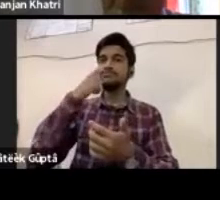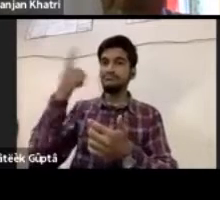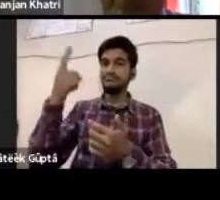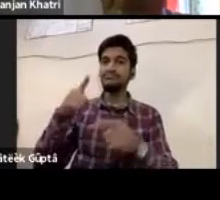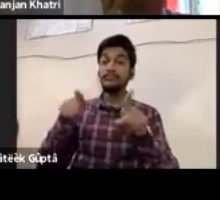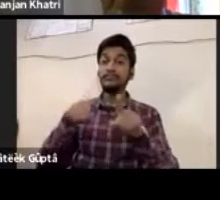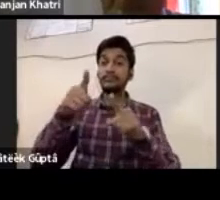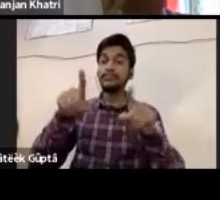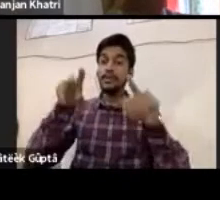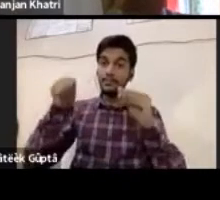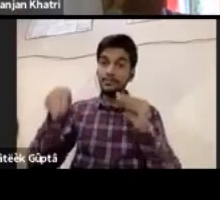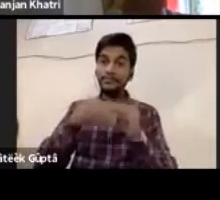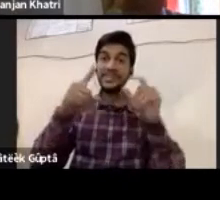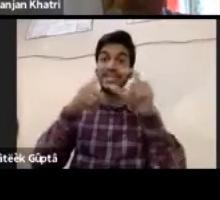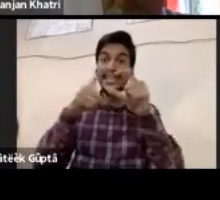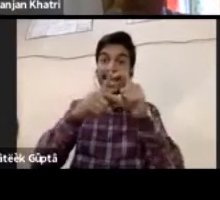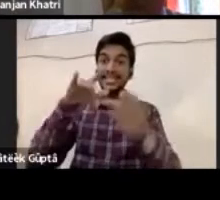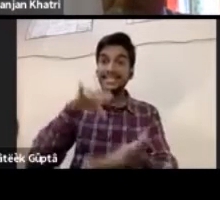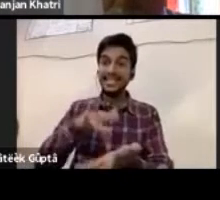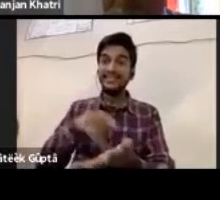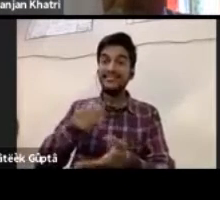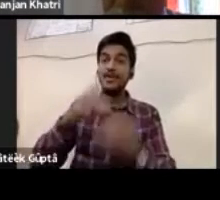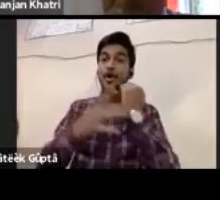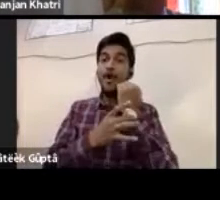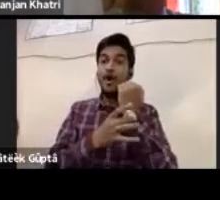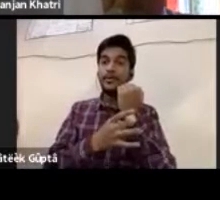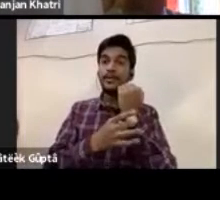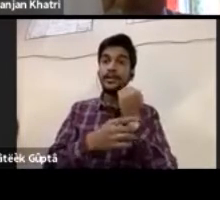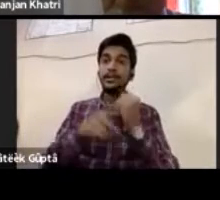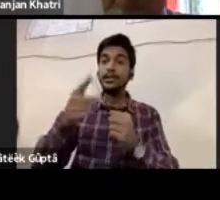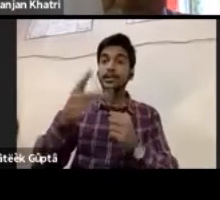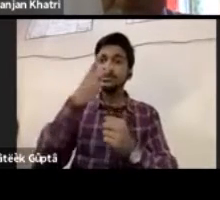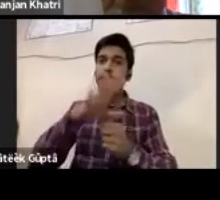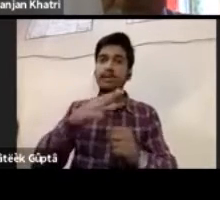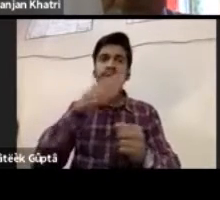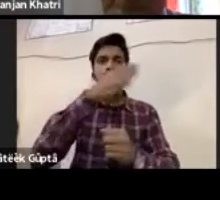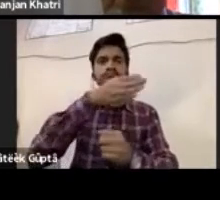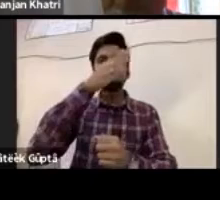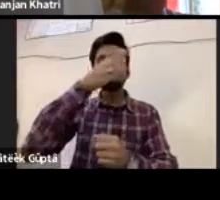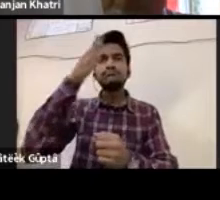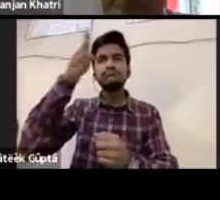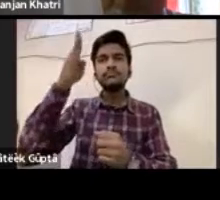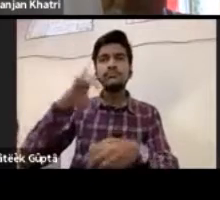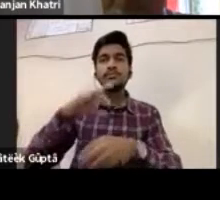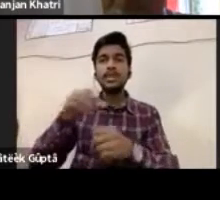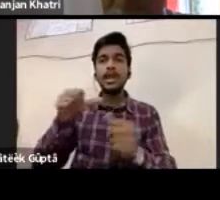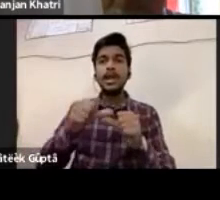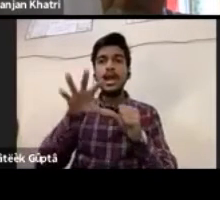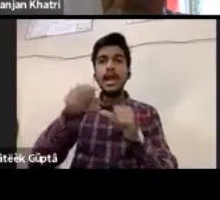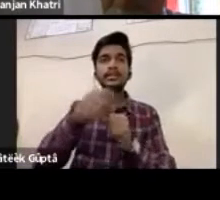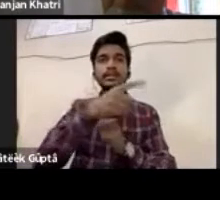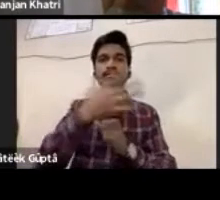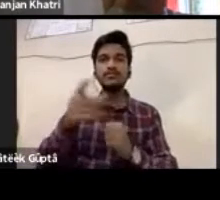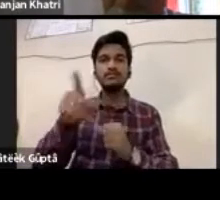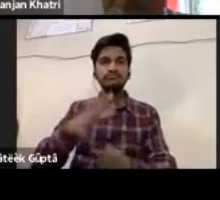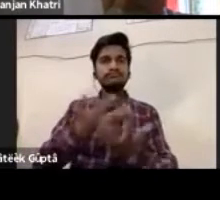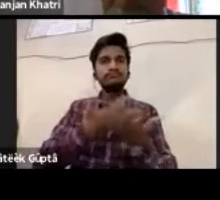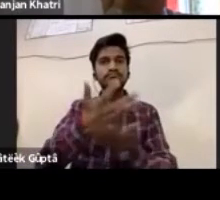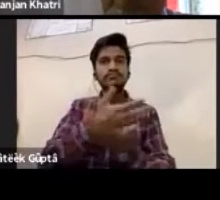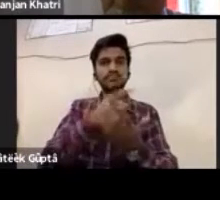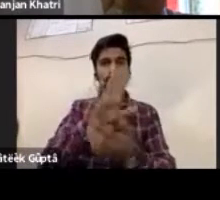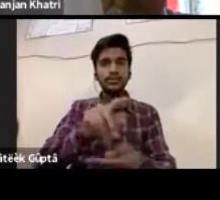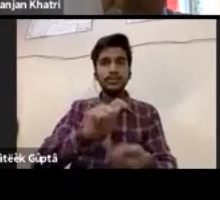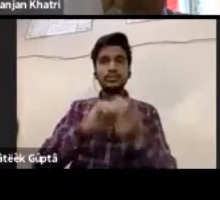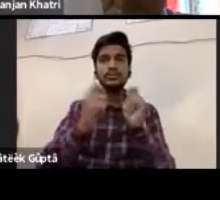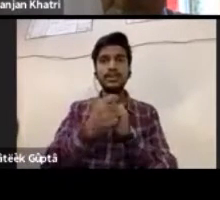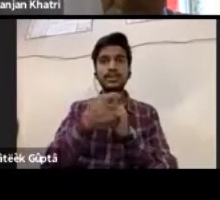का एक देखा कि एक्सेस कितना है, और मैंने कुछ इंडिकेटर्स डेवलप किए उनके साथ मिलकर कि किस तरह